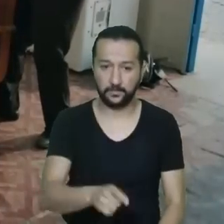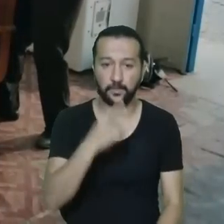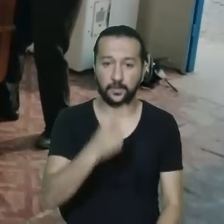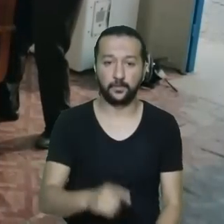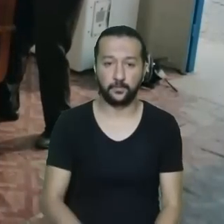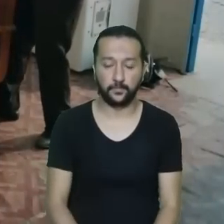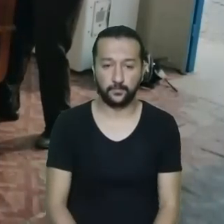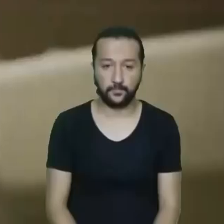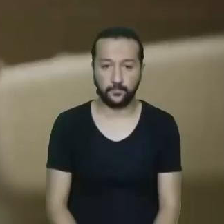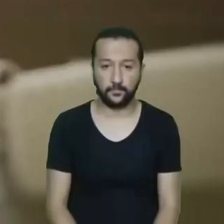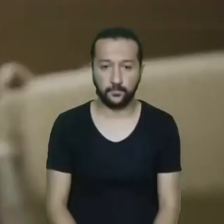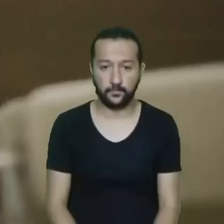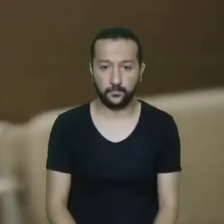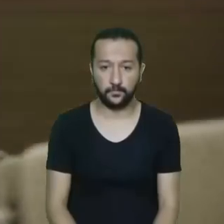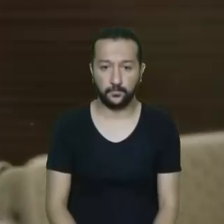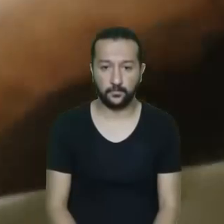çekmeceyi.